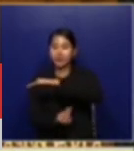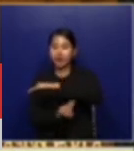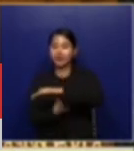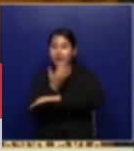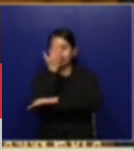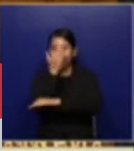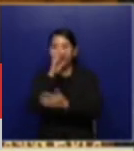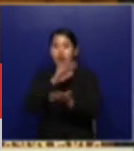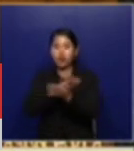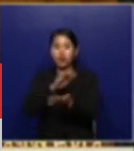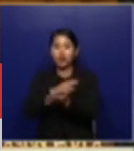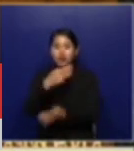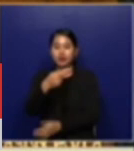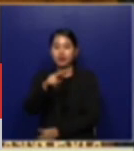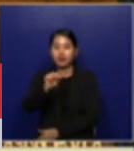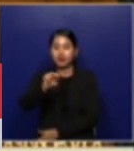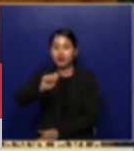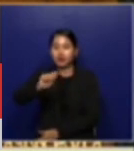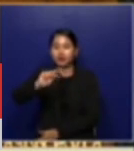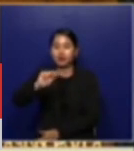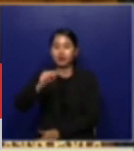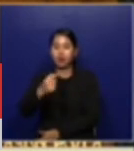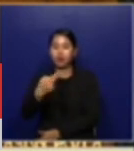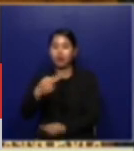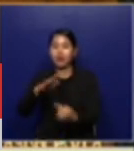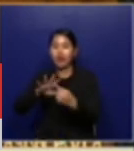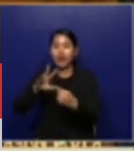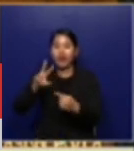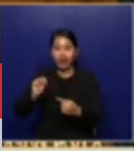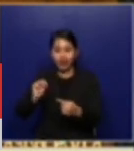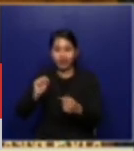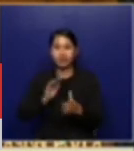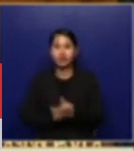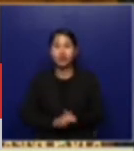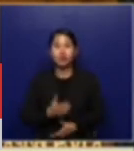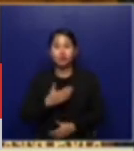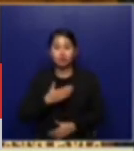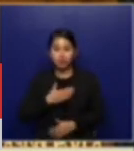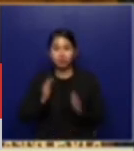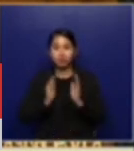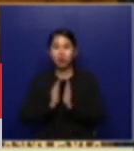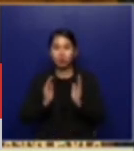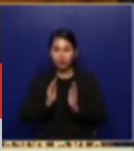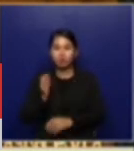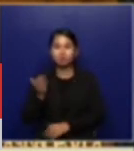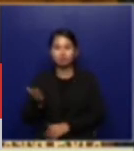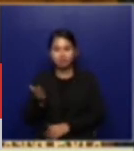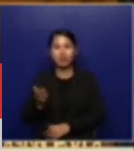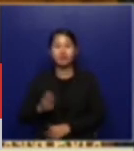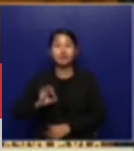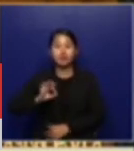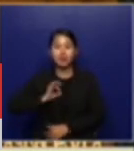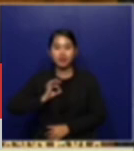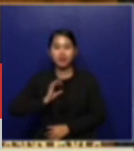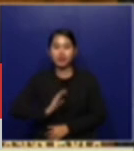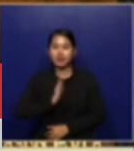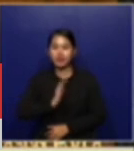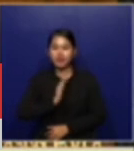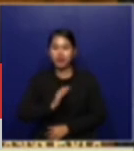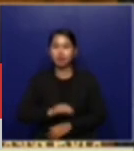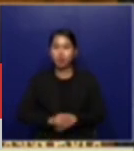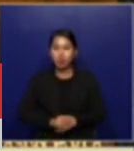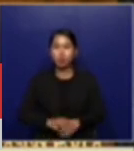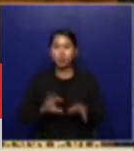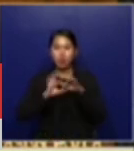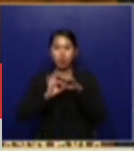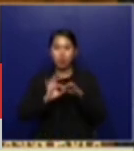หนองหานวิทยานะครับก่อนอื่นนะครับผมก็ต้องขอขอบคุณท่านสมาชิกผู้ทรงเกียรตินะครับที่ท่านได้เป็นห่วงความปลอดภั